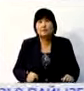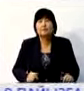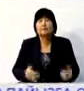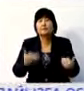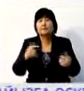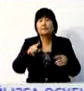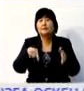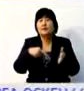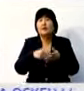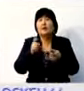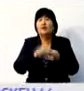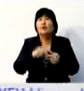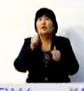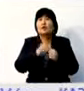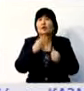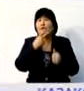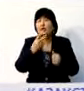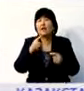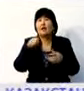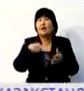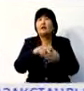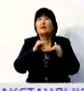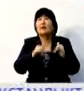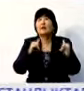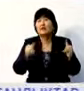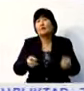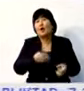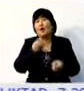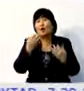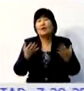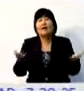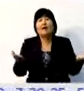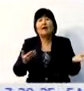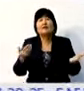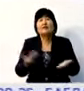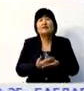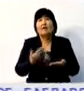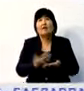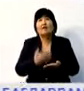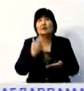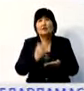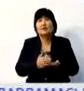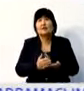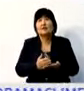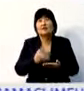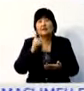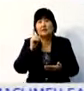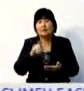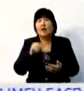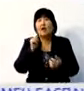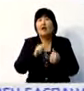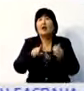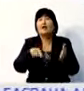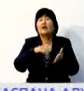қасында ауданымыз күнделікті біз көріп жүрміз, қаланың дамығанына, гүлденгеніне, қандай жаңалықтар жағылып отқандығына. Әр